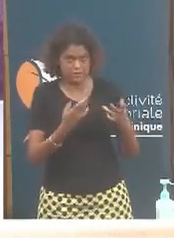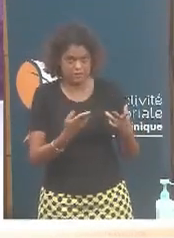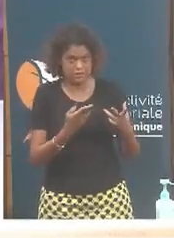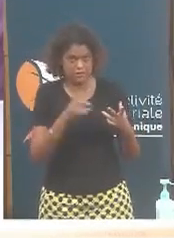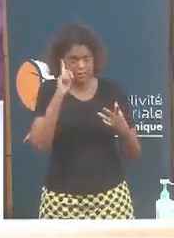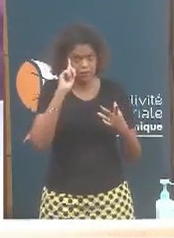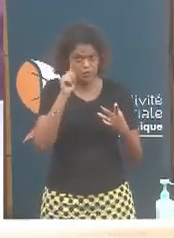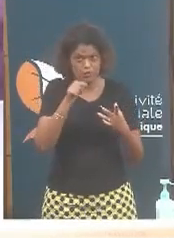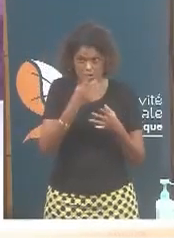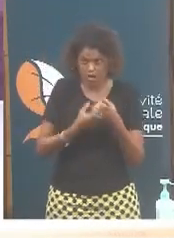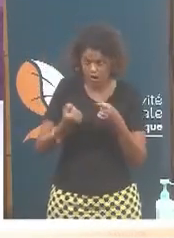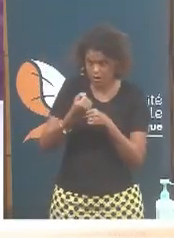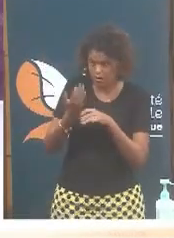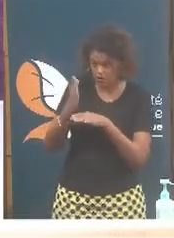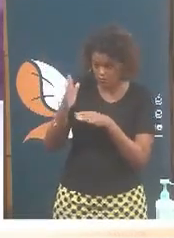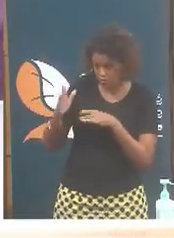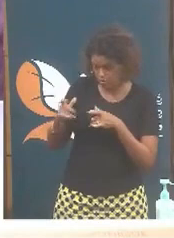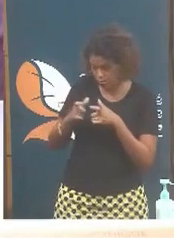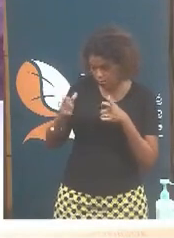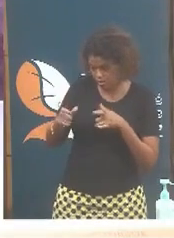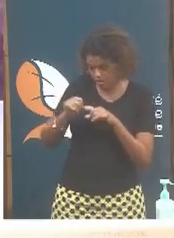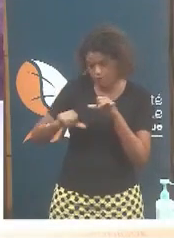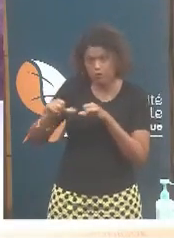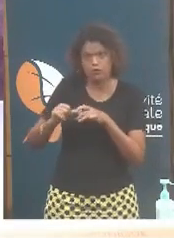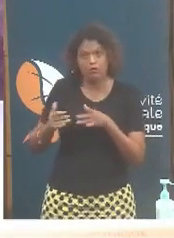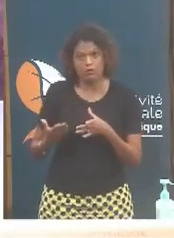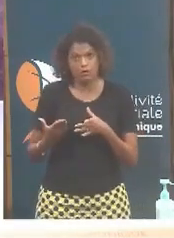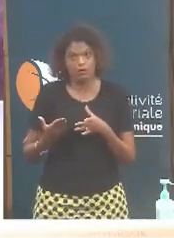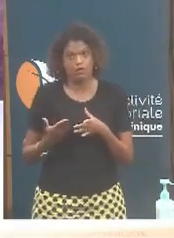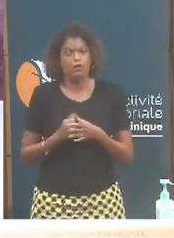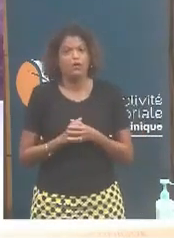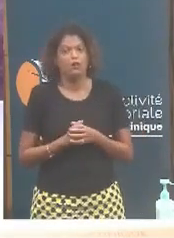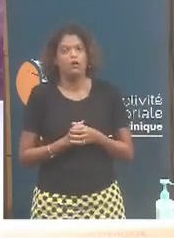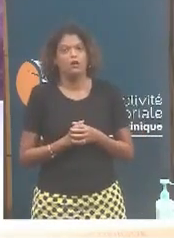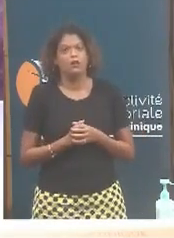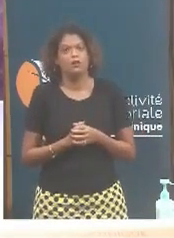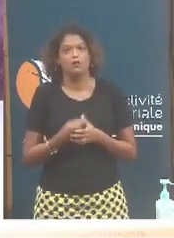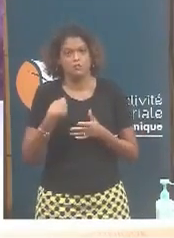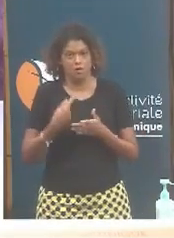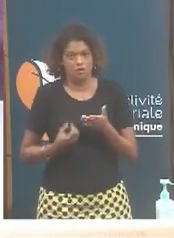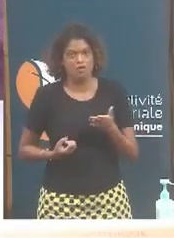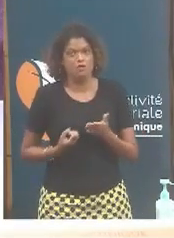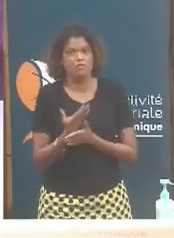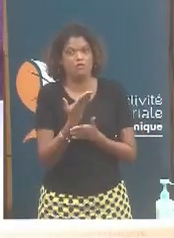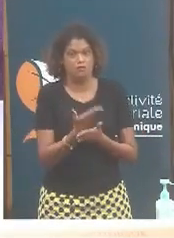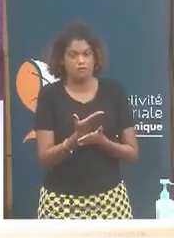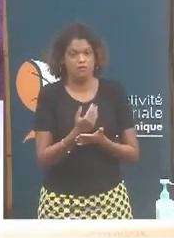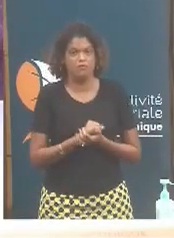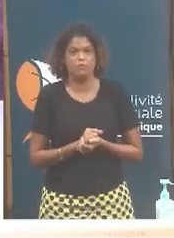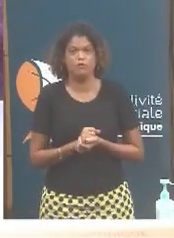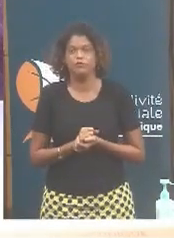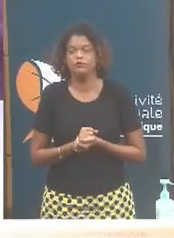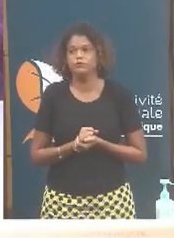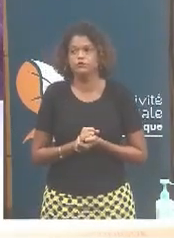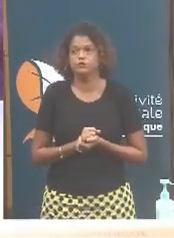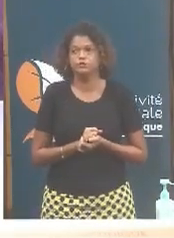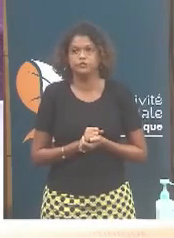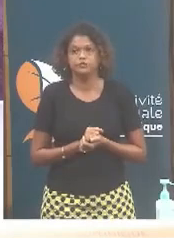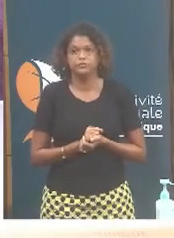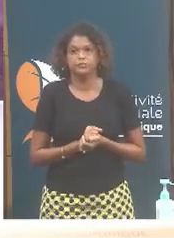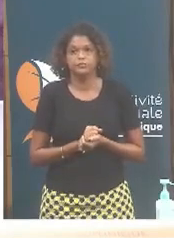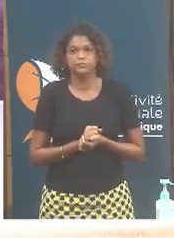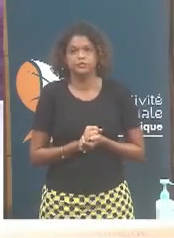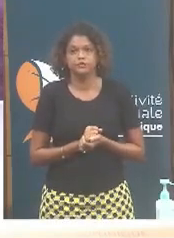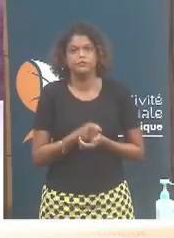d'autres laboratoires, etc. Je vais vous faire remonter une information, et je parle sous le contrôle de la collègue